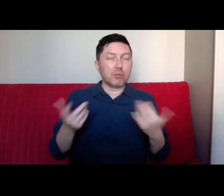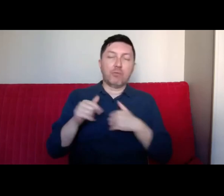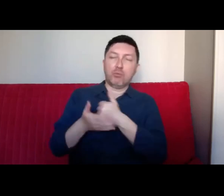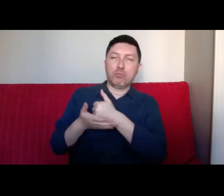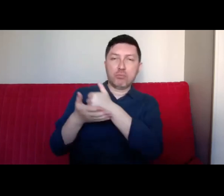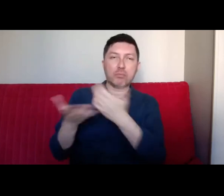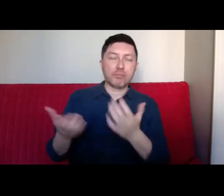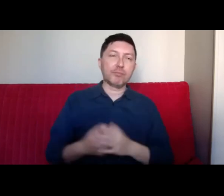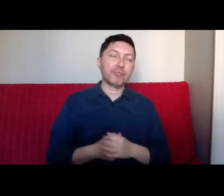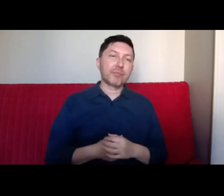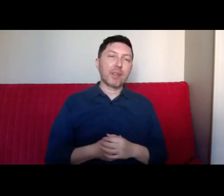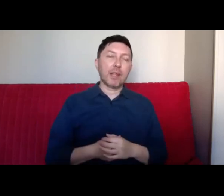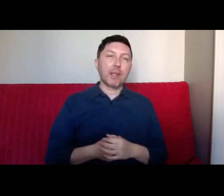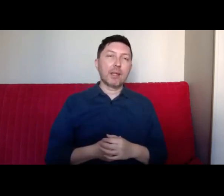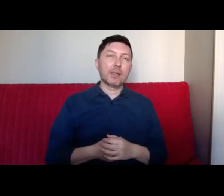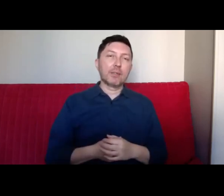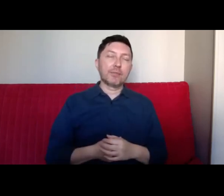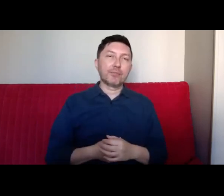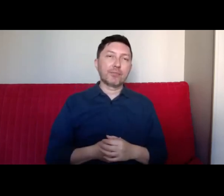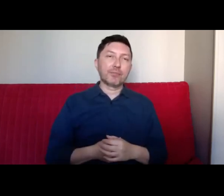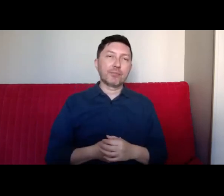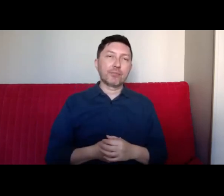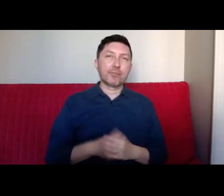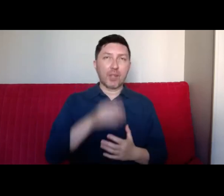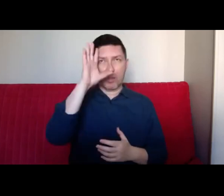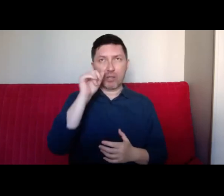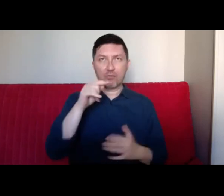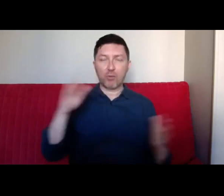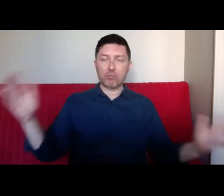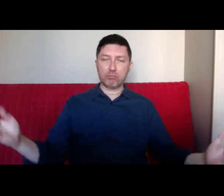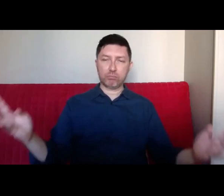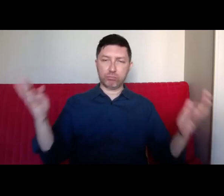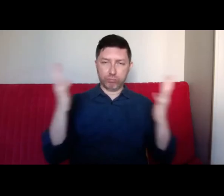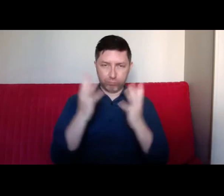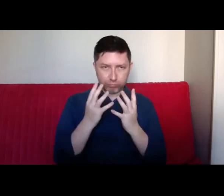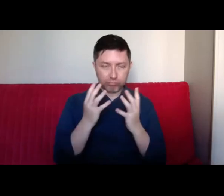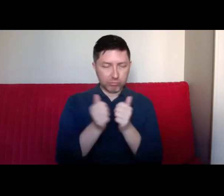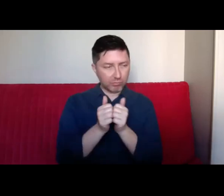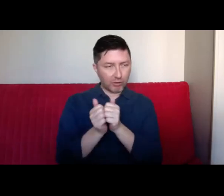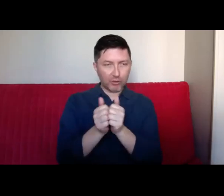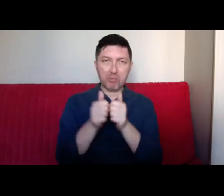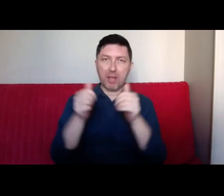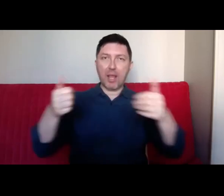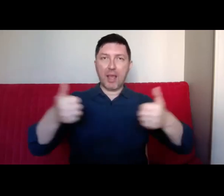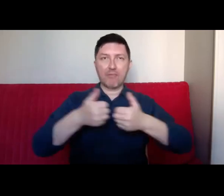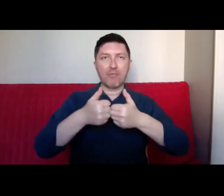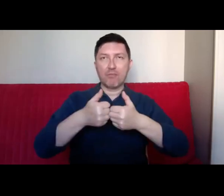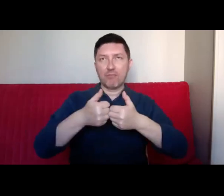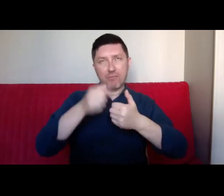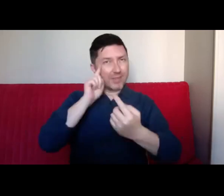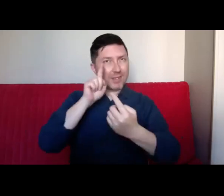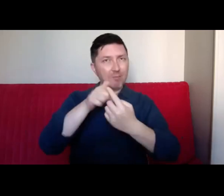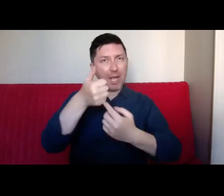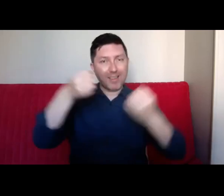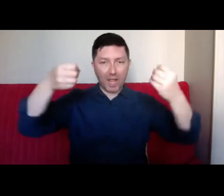cette idée qu'il faut rassembler tout le monde autour d'un événement et aller au-delà